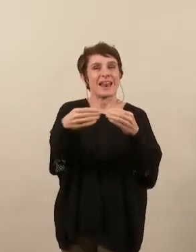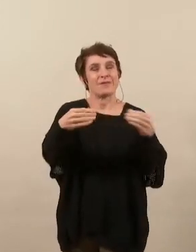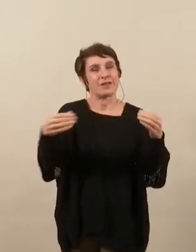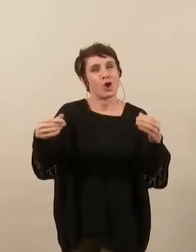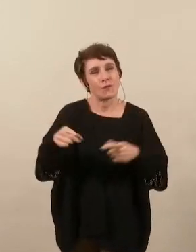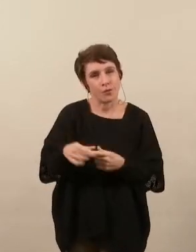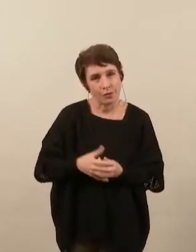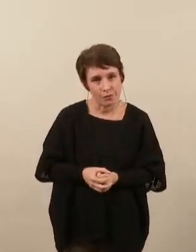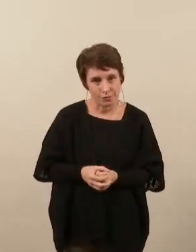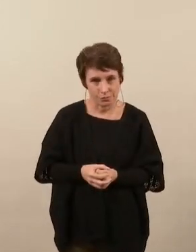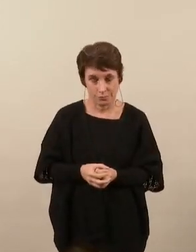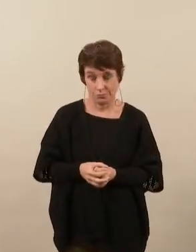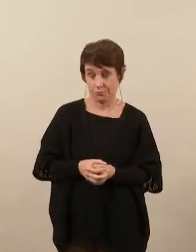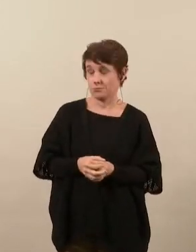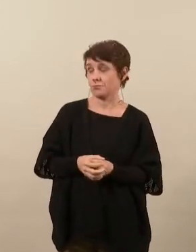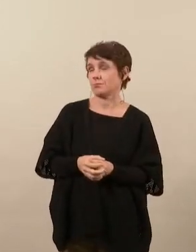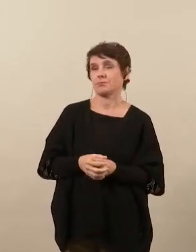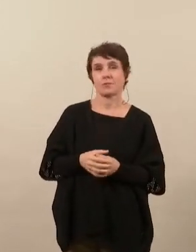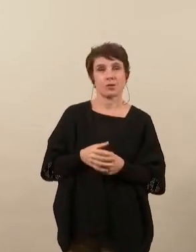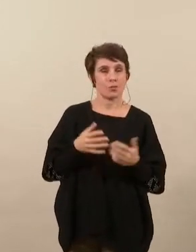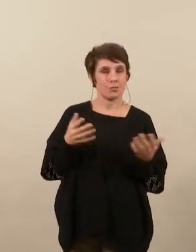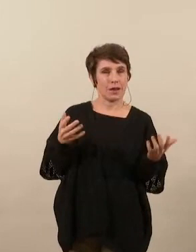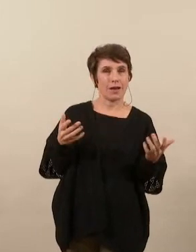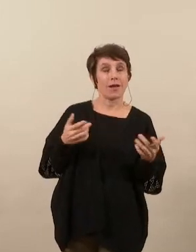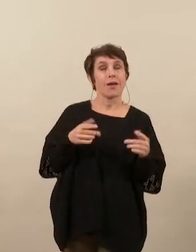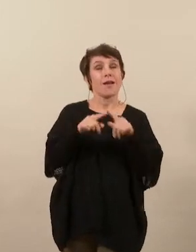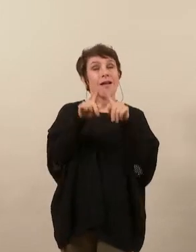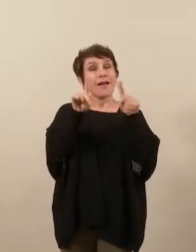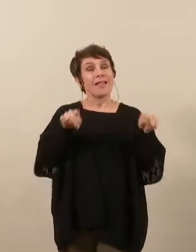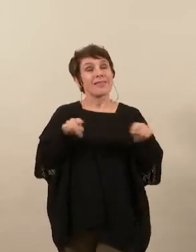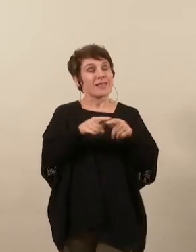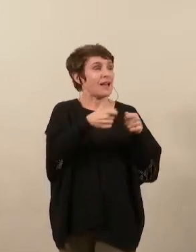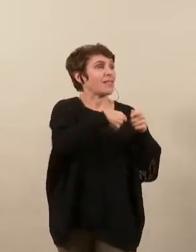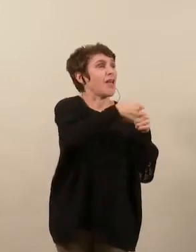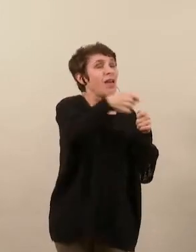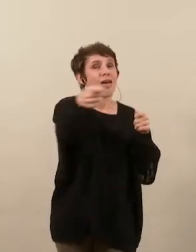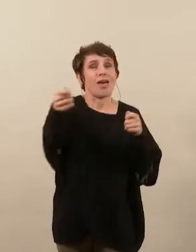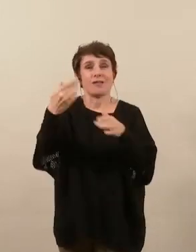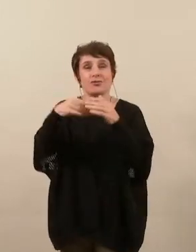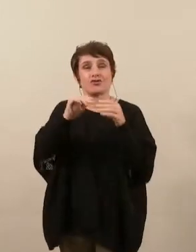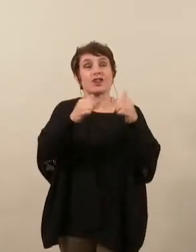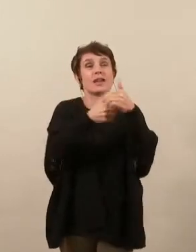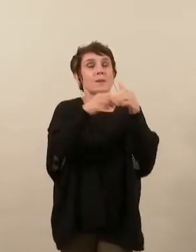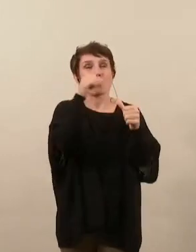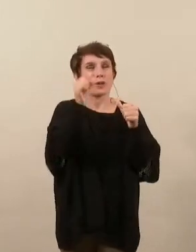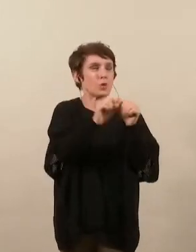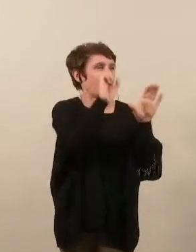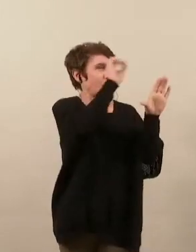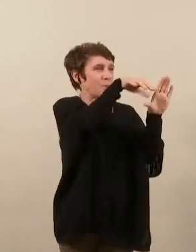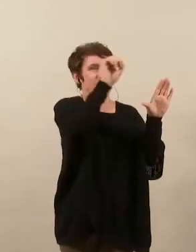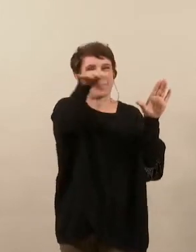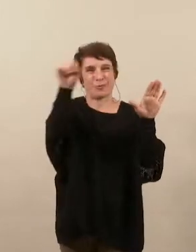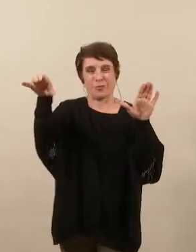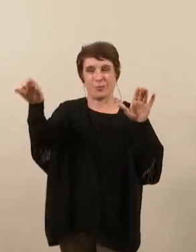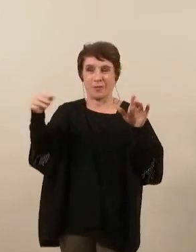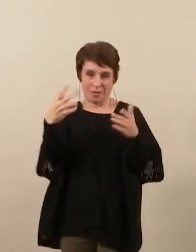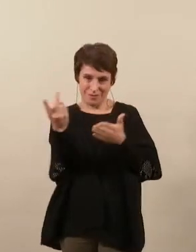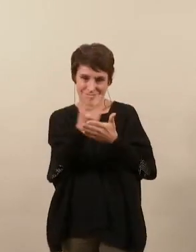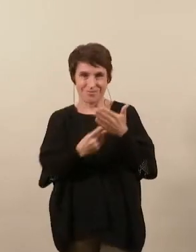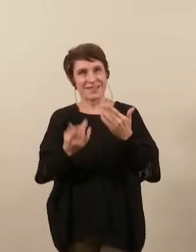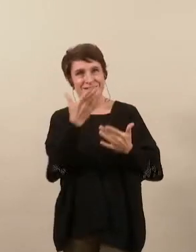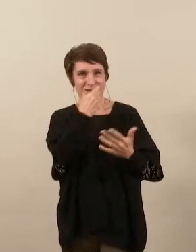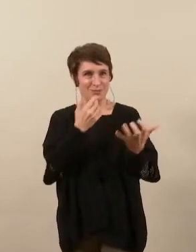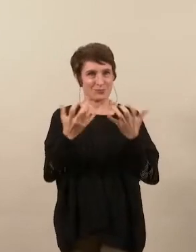Alors, je ne peux m'empêcher, dans le tract de propagande que vous avez mis dans toutes les boîtes aux lettres, où il y avait un beau dessin du lac baignable